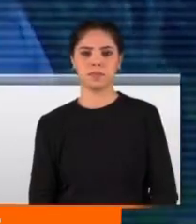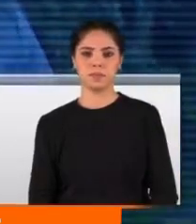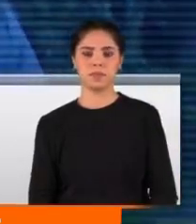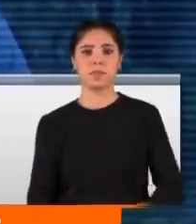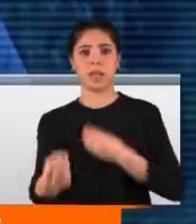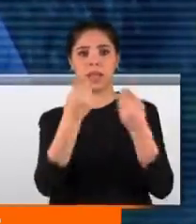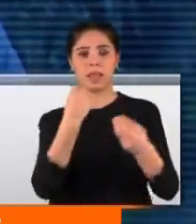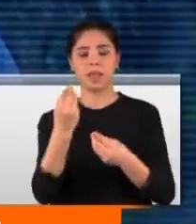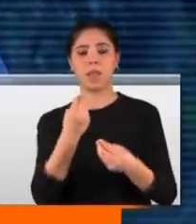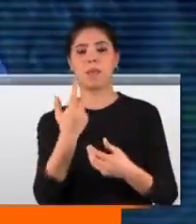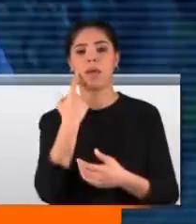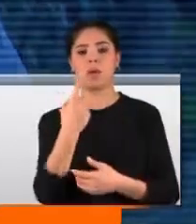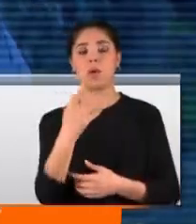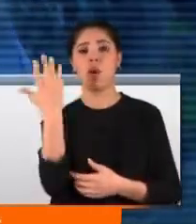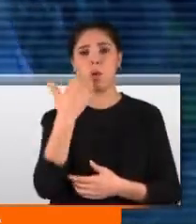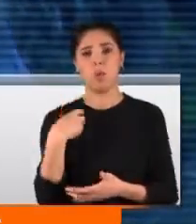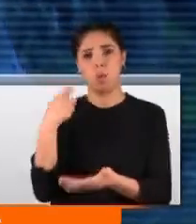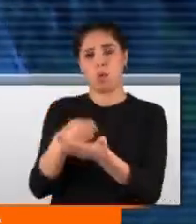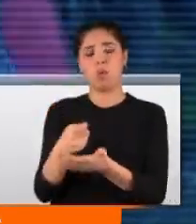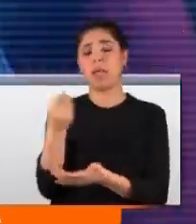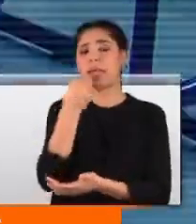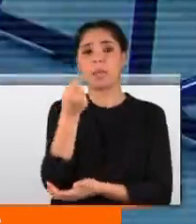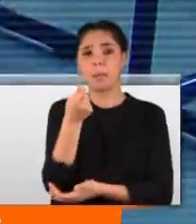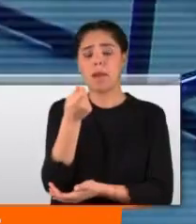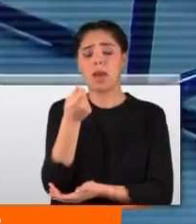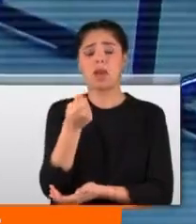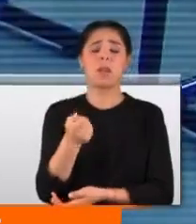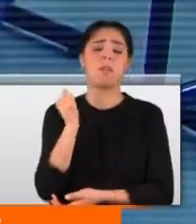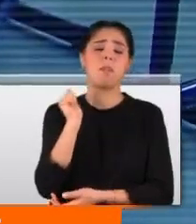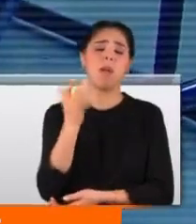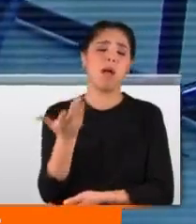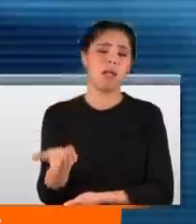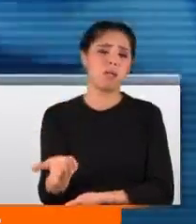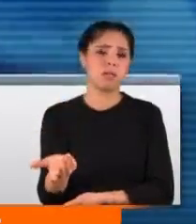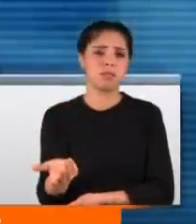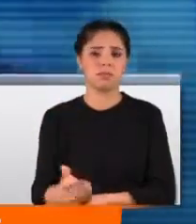Yiyecek içecekle ilgili bizim okullara ödediğimiz yemek ücretleri yüksek.